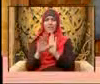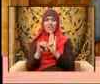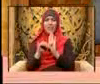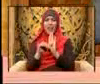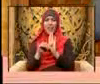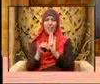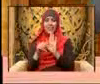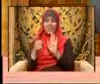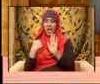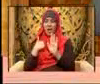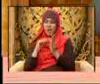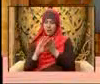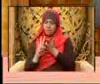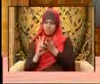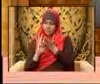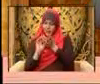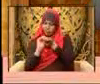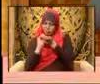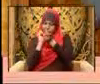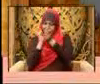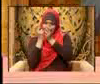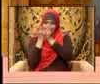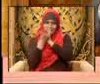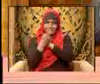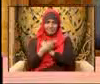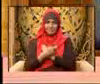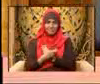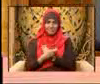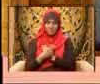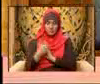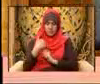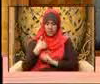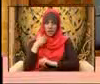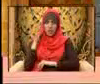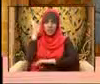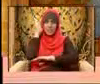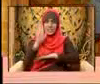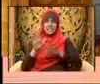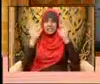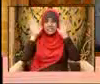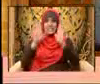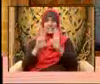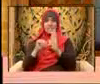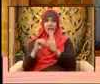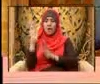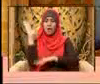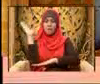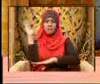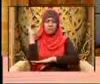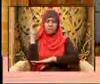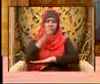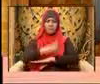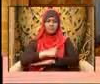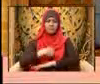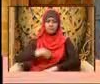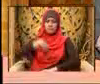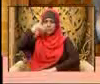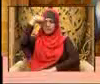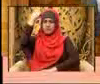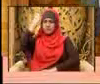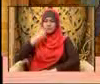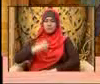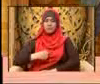ربه سبحانه وتعالى إياك نعبد، فحركاتي كلها وسكناتي كلها،